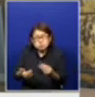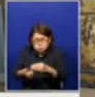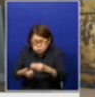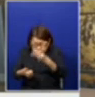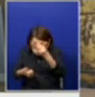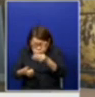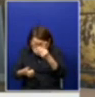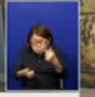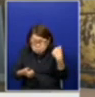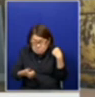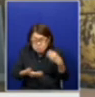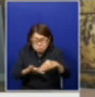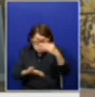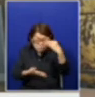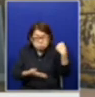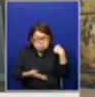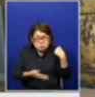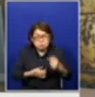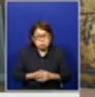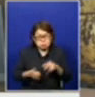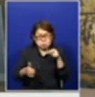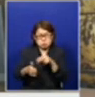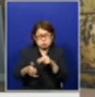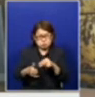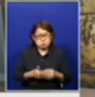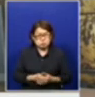ท่านประธานครับ